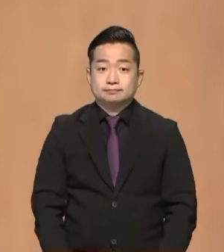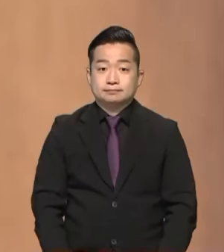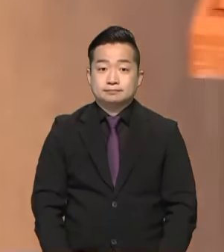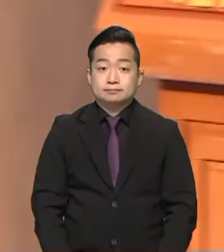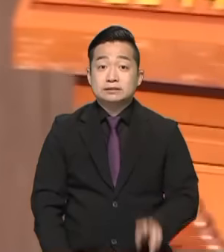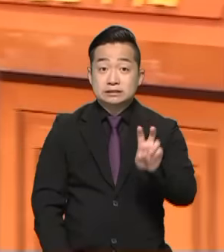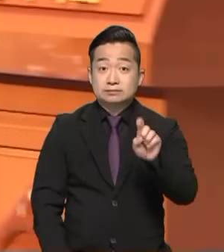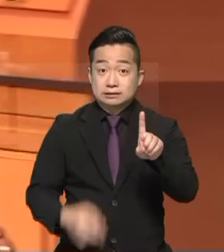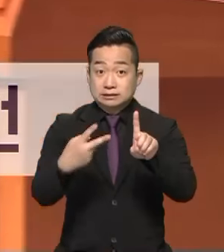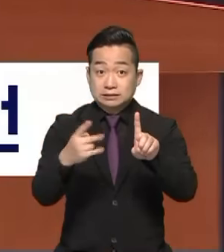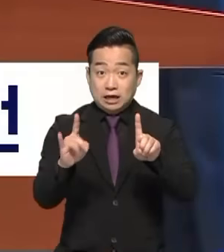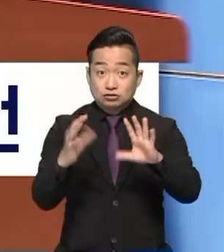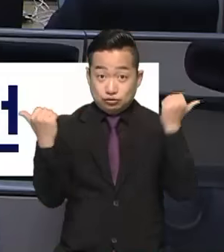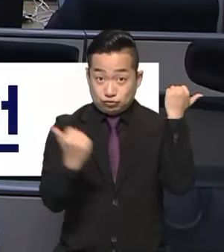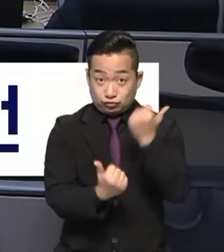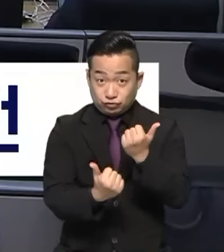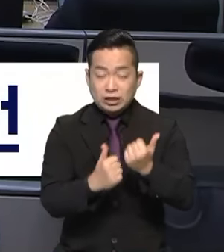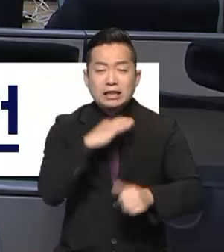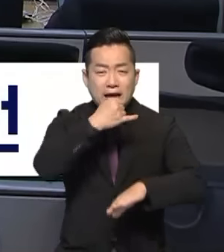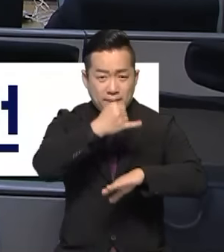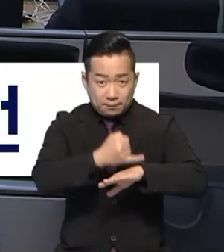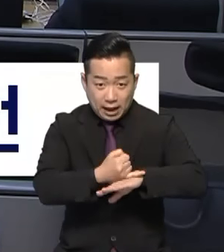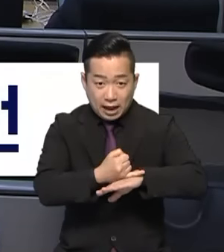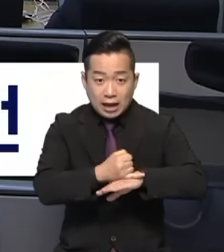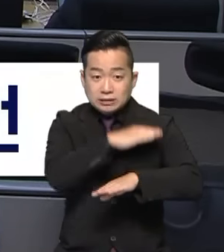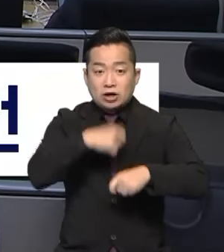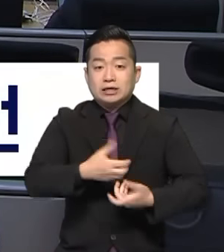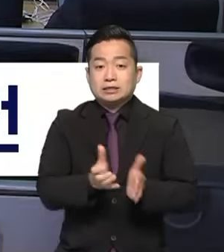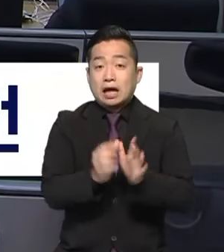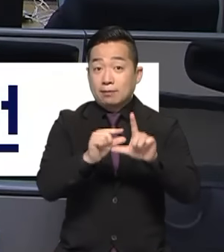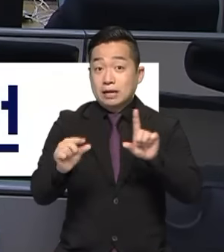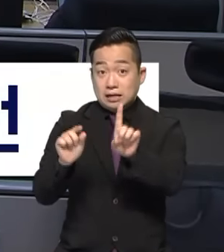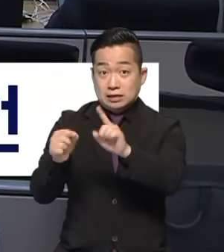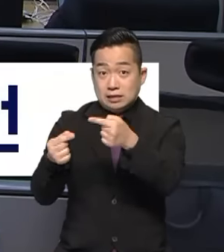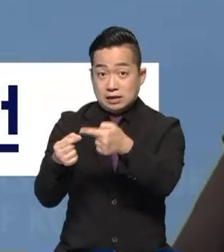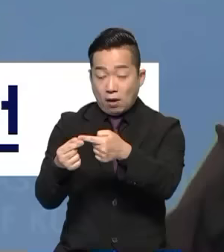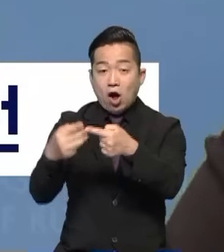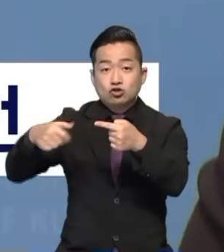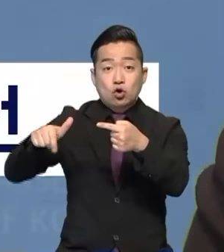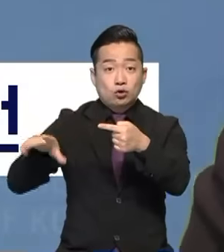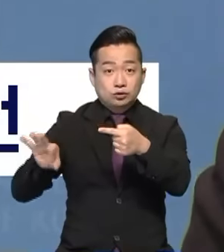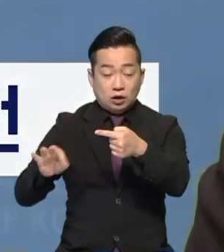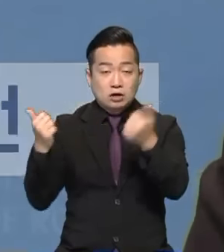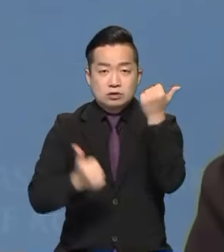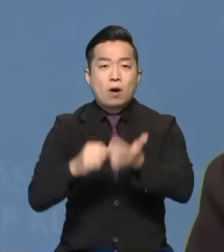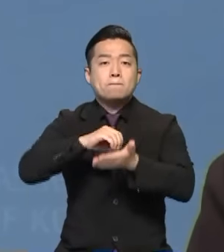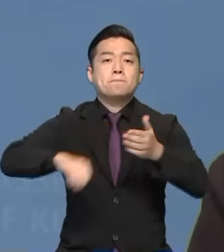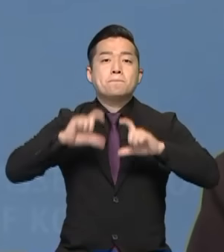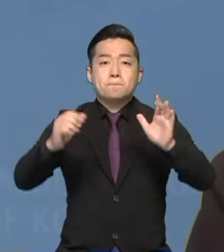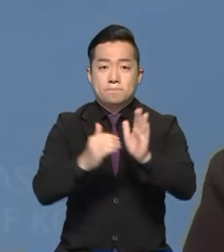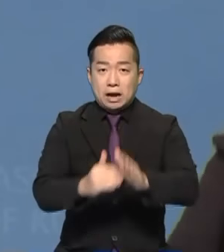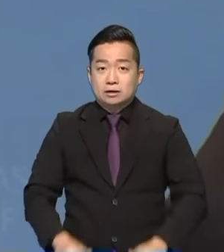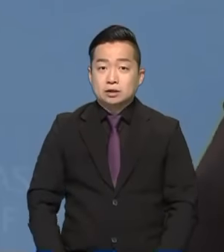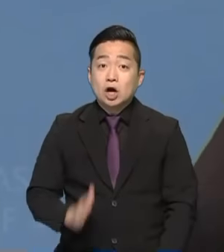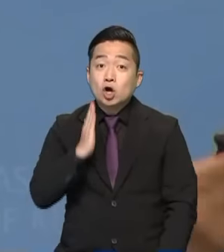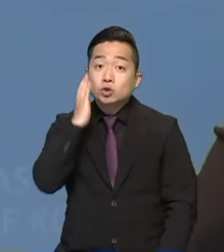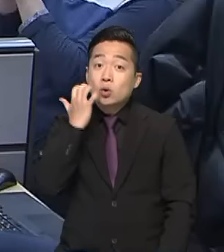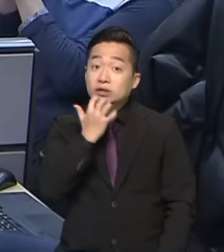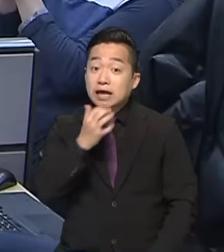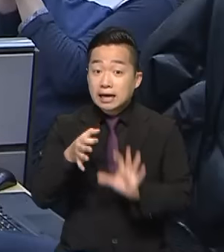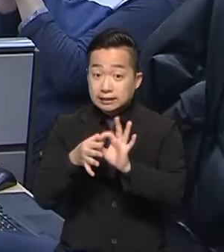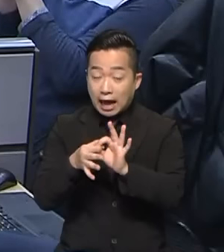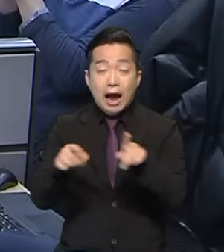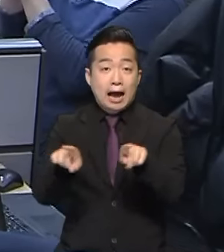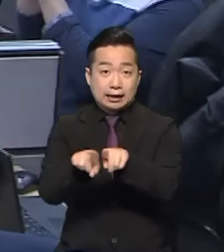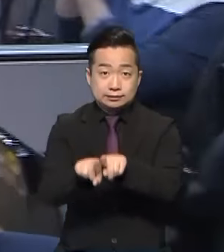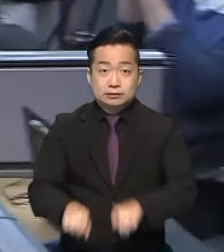21대 국회 최연소 의원이자 정의당 비례대표 1번 리호정 의원이 탈당을 선언했습니다. 정의당이 녹색당과 선거연합정당을